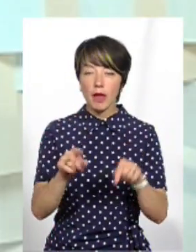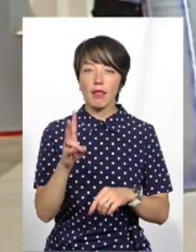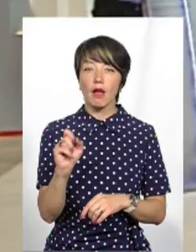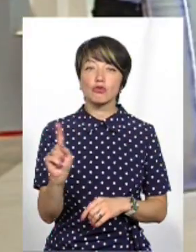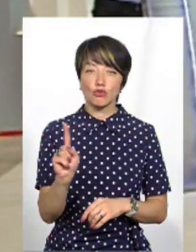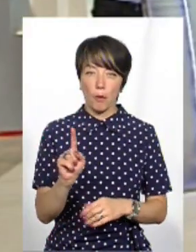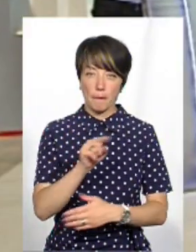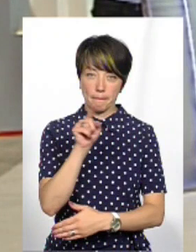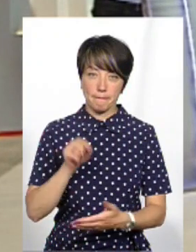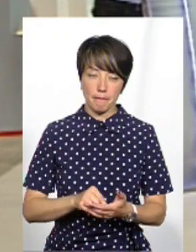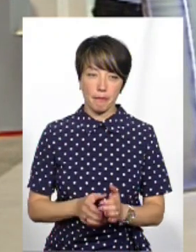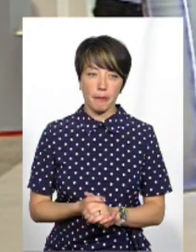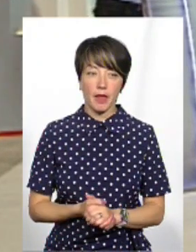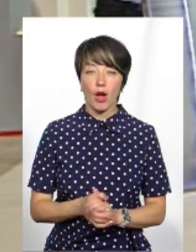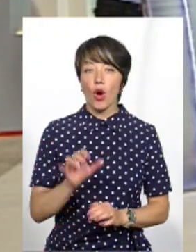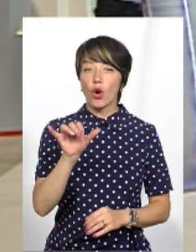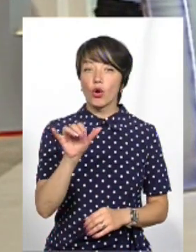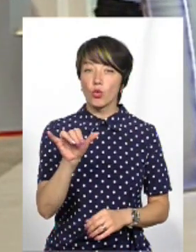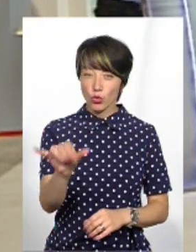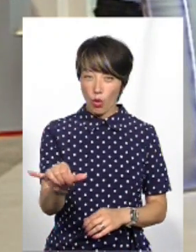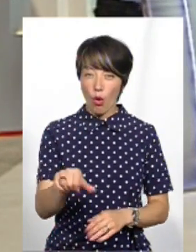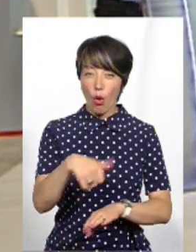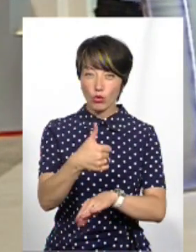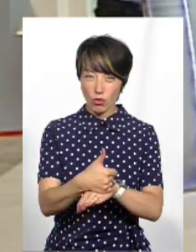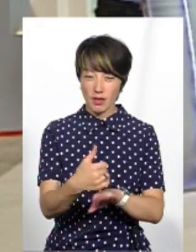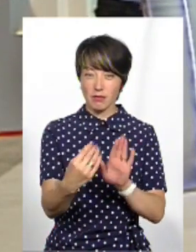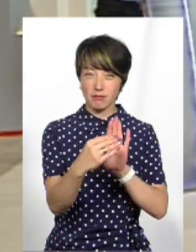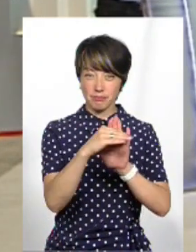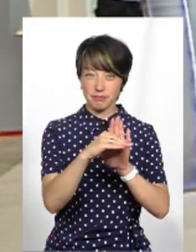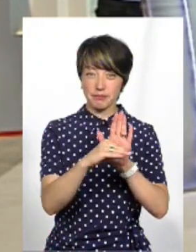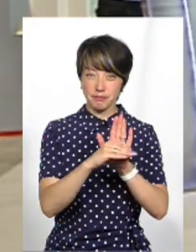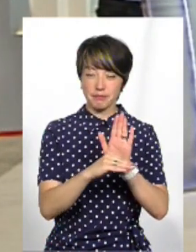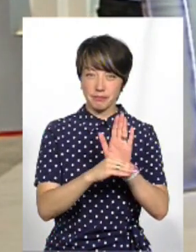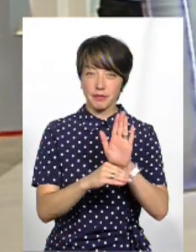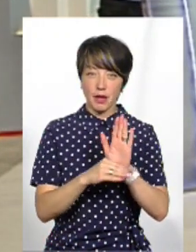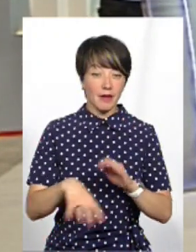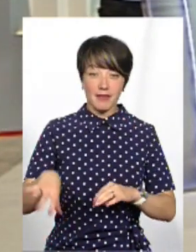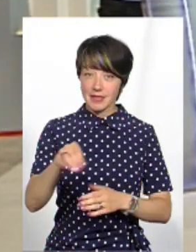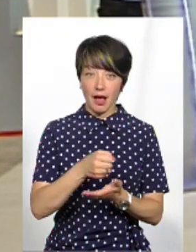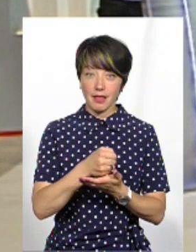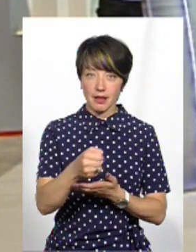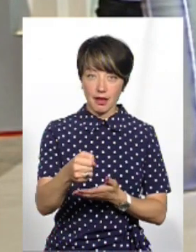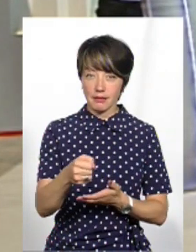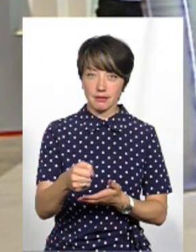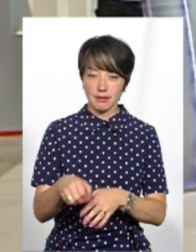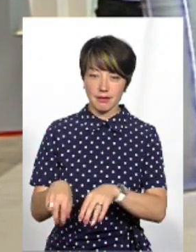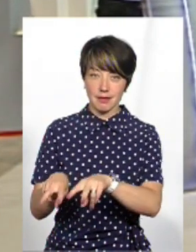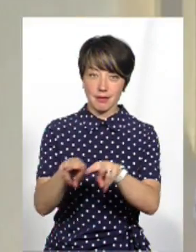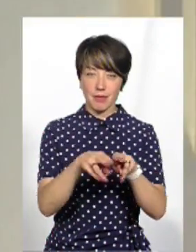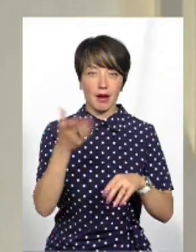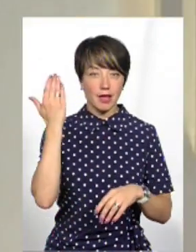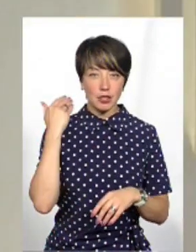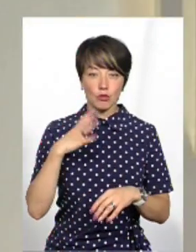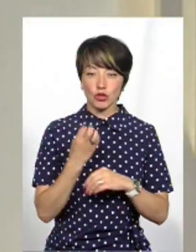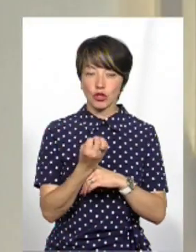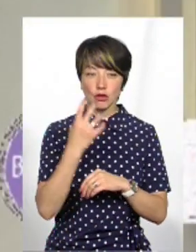що? В його основні меседжі, ну, відповідно теж до потреб, тобто у нас всі кандидати йдуть в тренді. Якщо раніше було